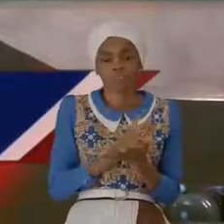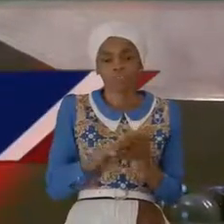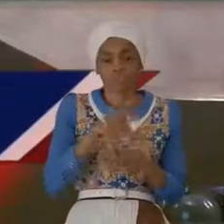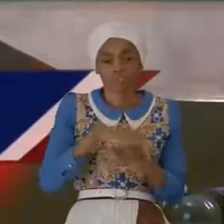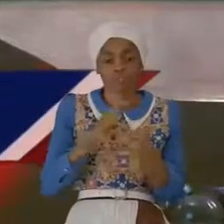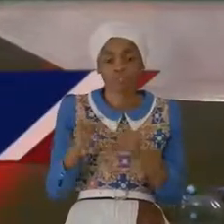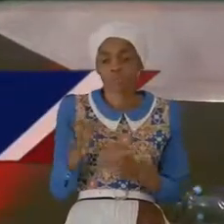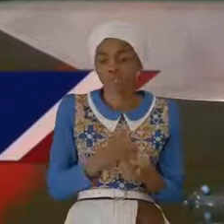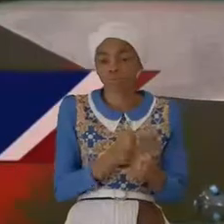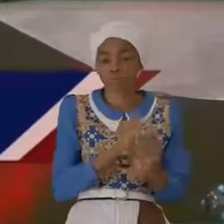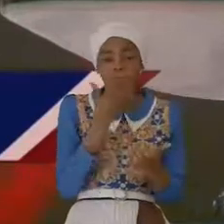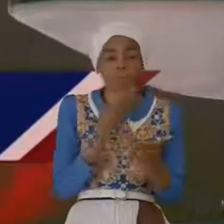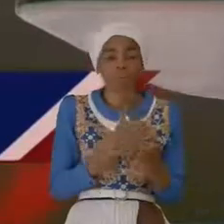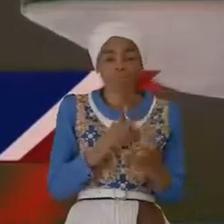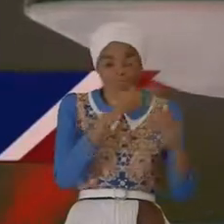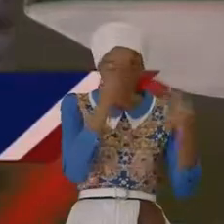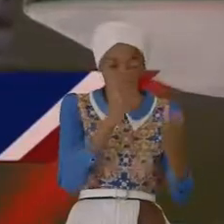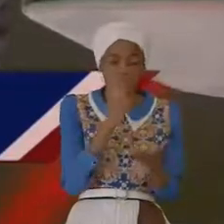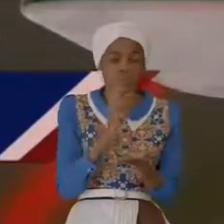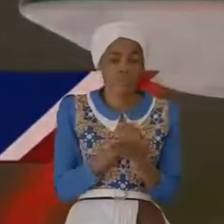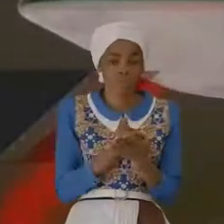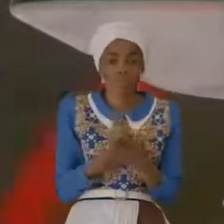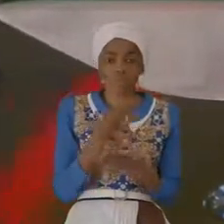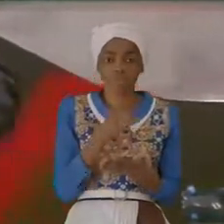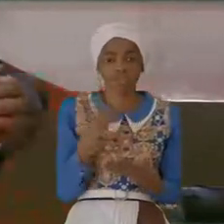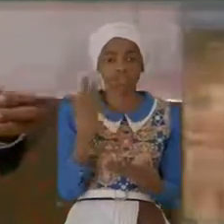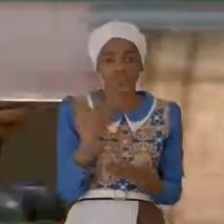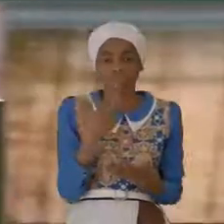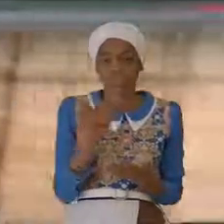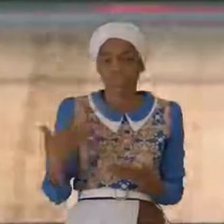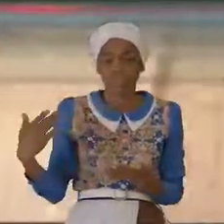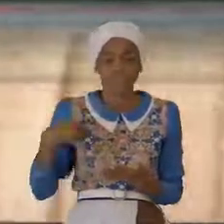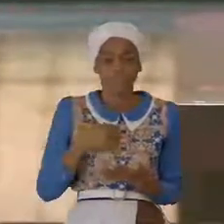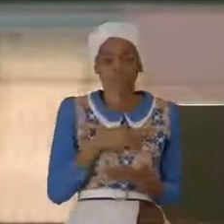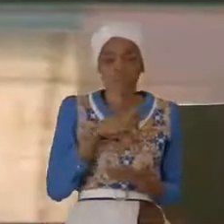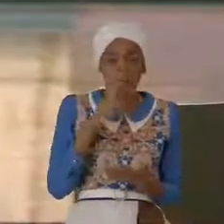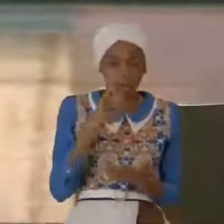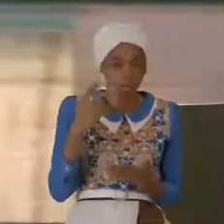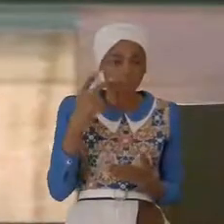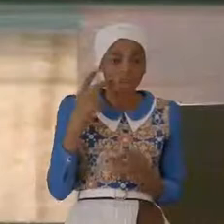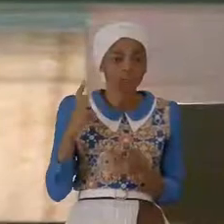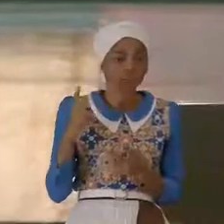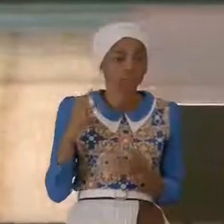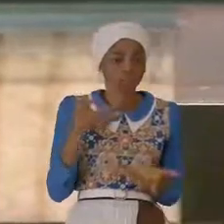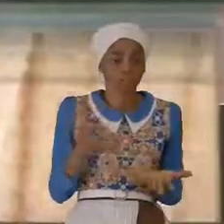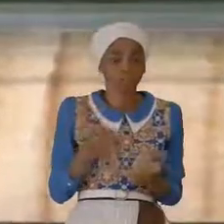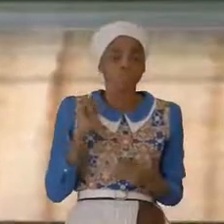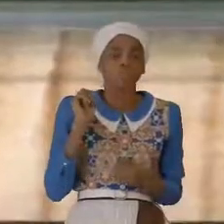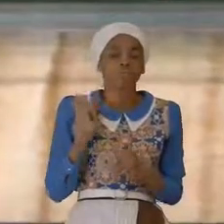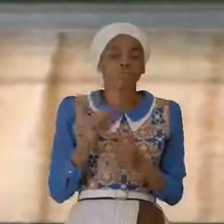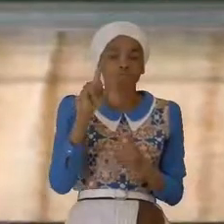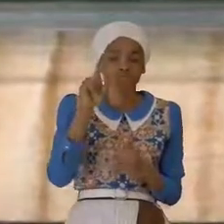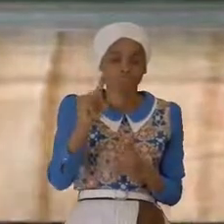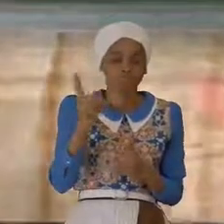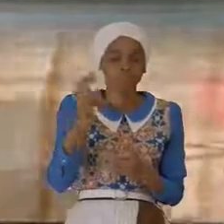courir et à obéir à la vérité. Nous allons voir trois points dans l'étude ce jour. Première partie, premier